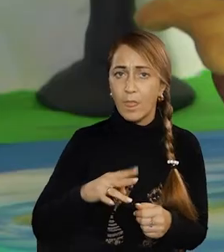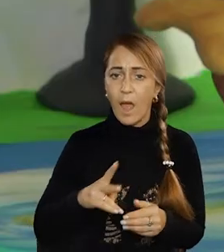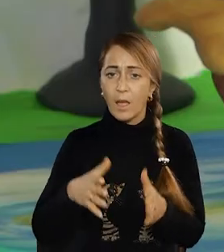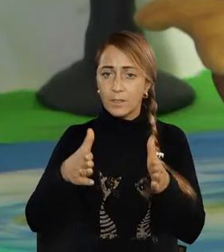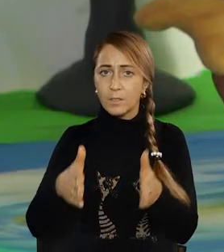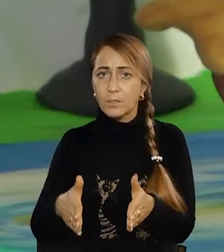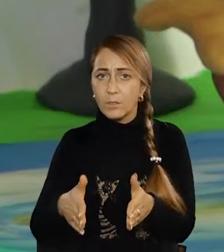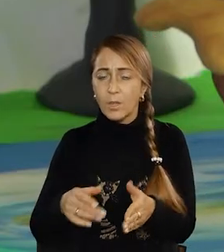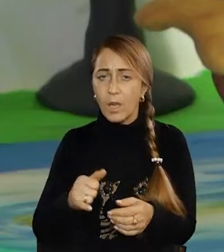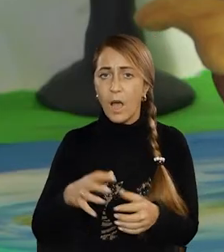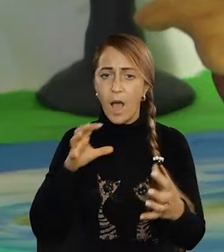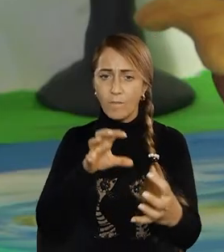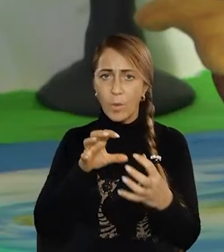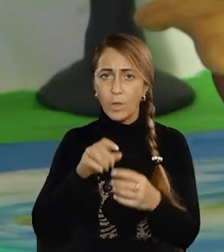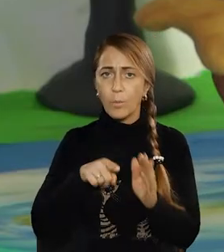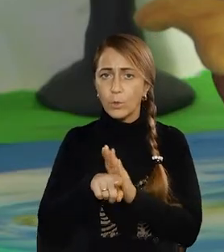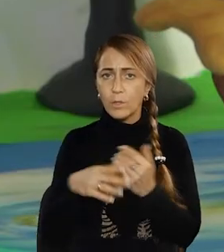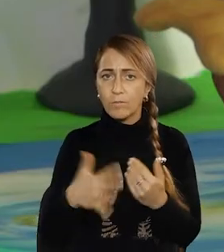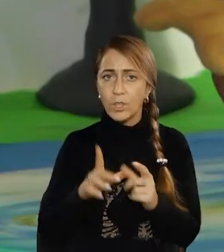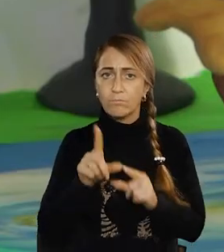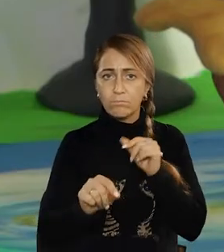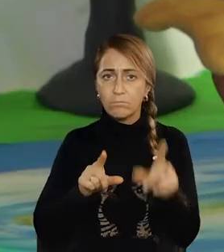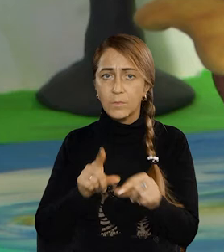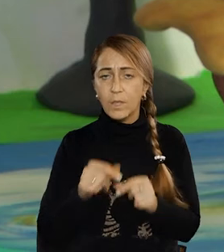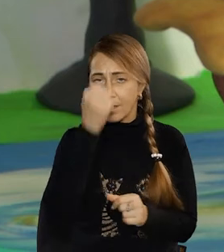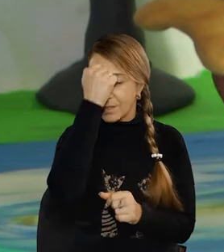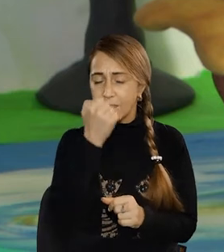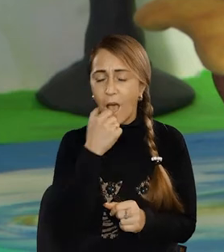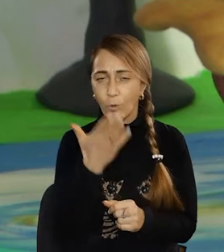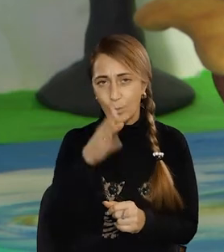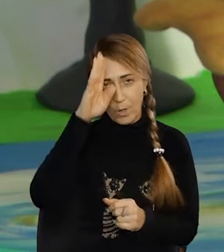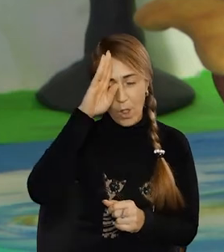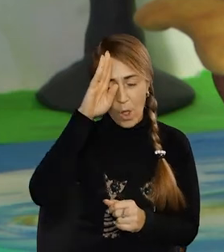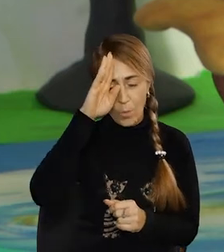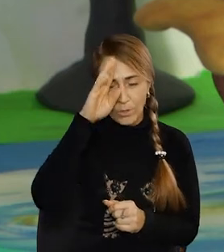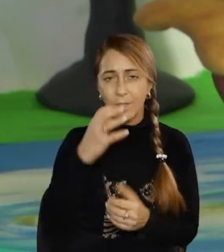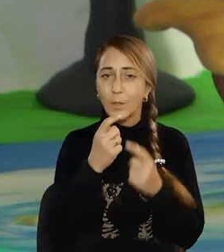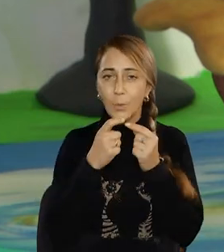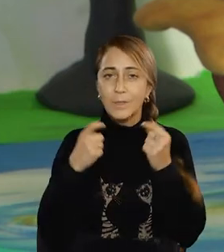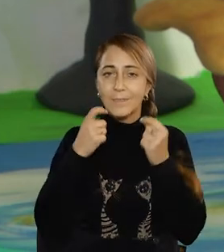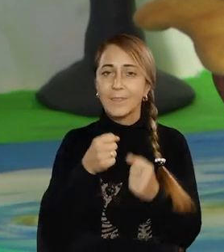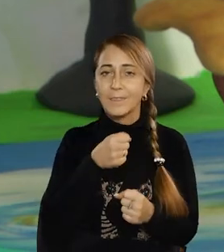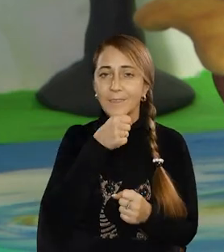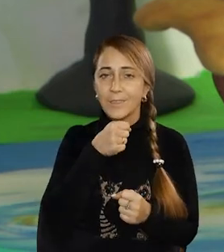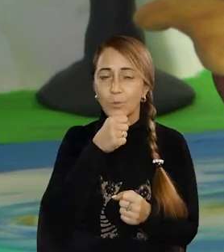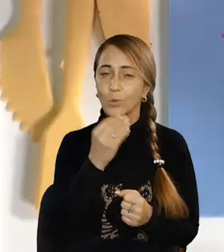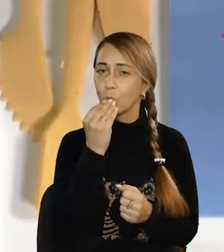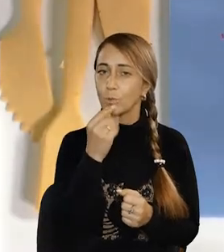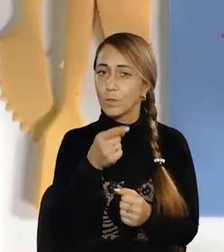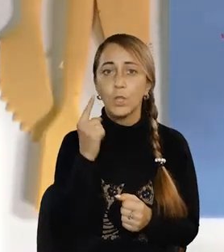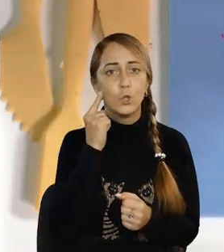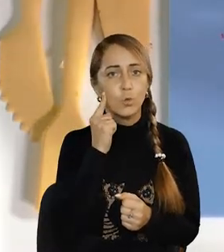тротуар, адже автомобілі починали вже рухатися. «Дякую тобі, хлопче!» – усміхнувся дідусь Коржик. «Ти